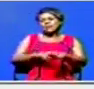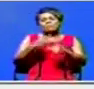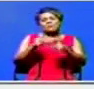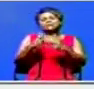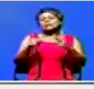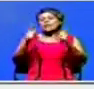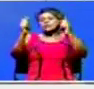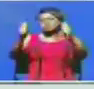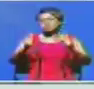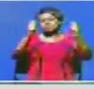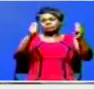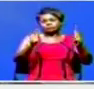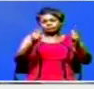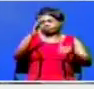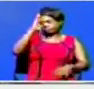start demonstrating at midday.